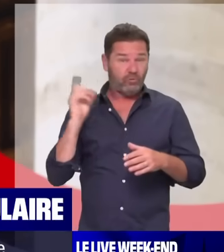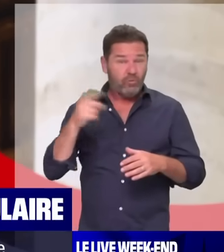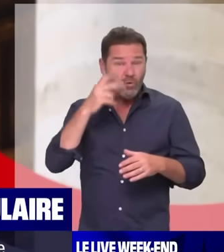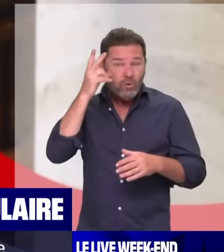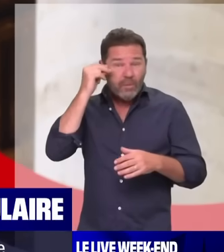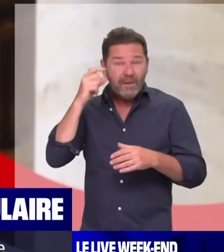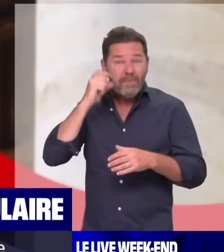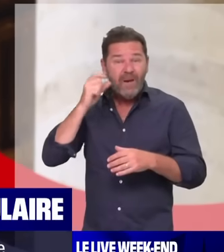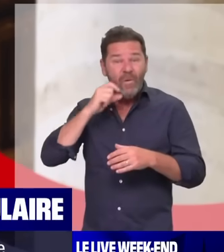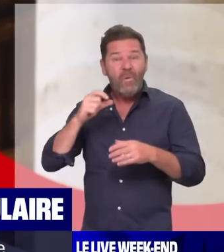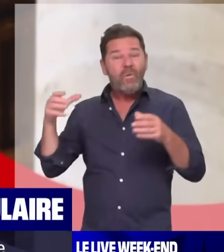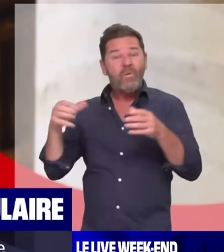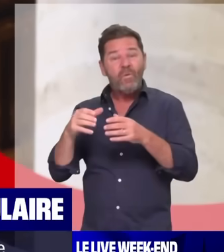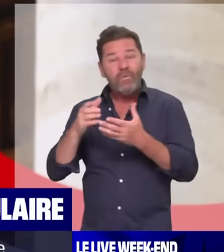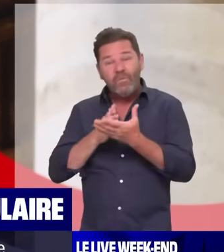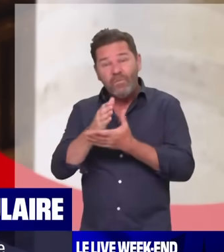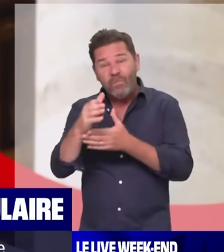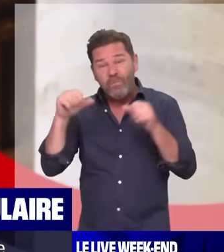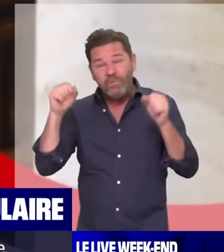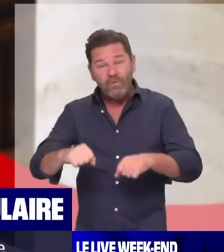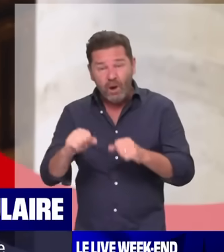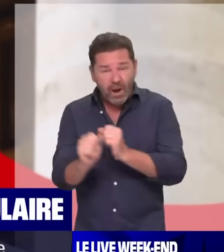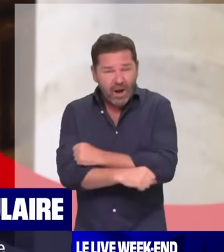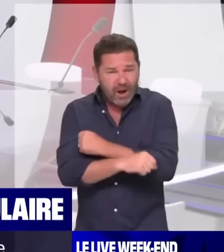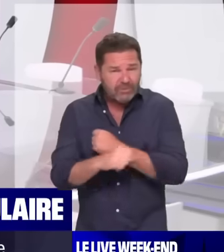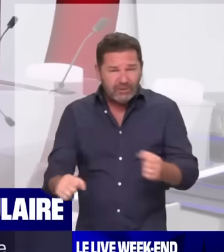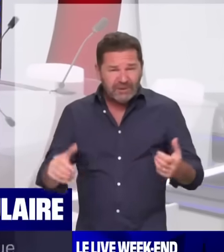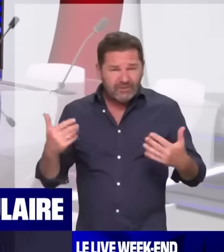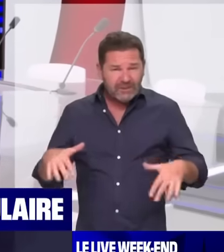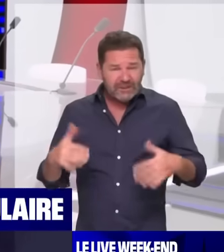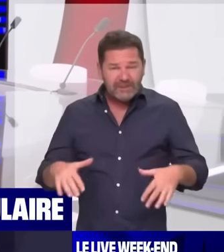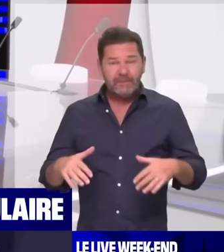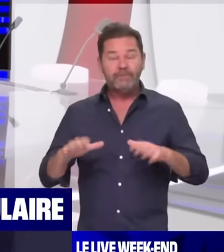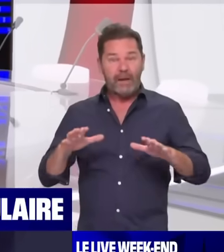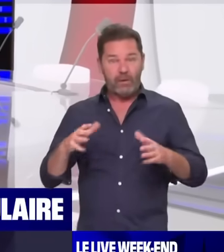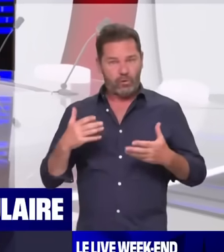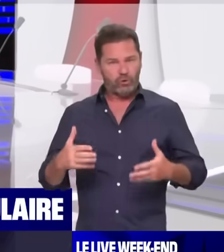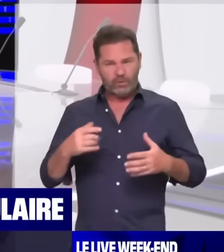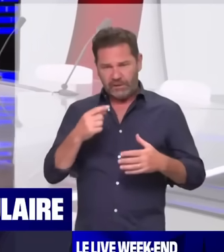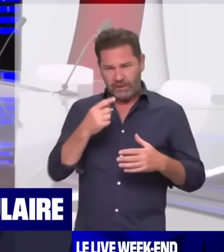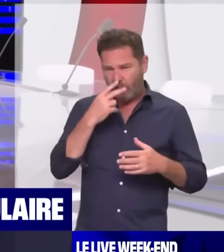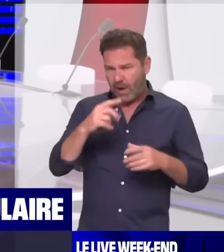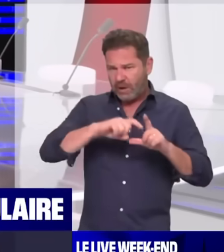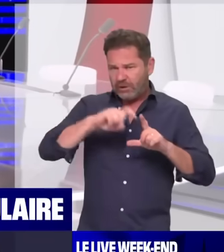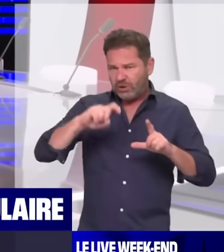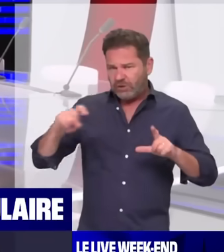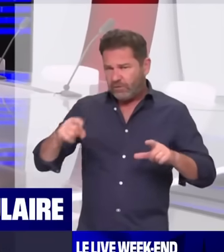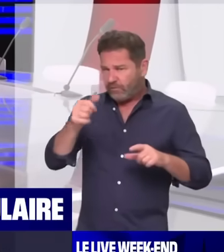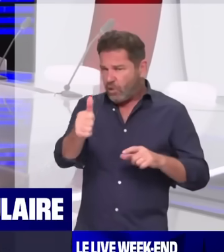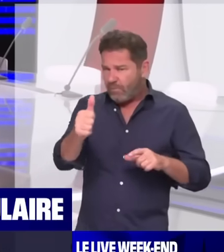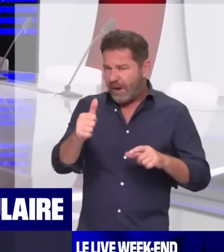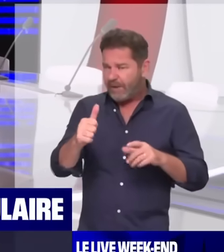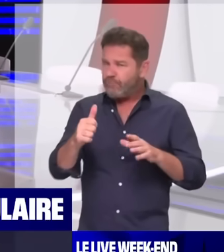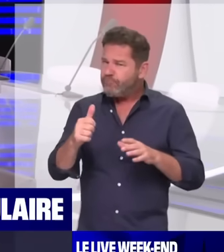conserver le pouvoir là dans les deux semaines qui VI et pour l'instant au dernier sondage vous n'êtes pas en capacité de le prendre non plus la dynamique est de votre côté vous